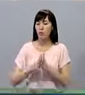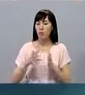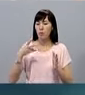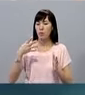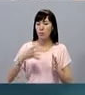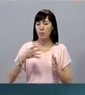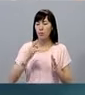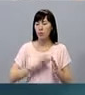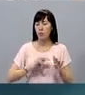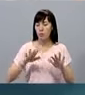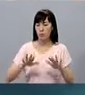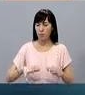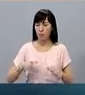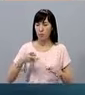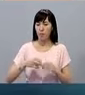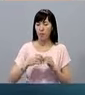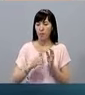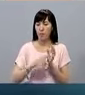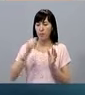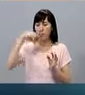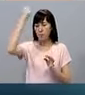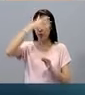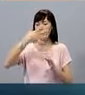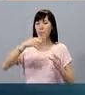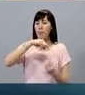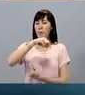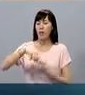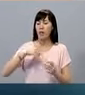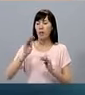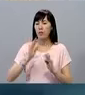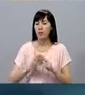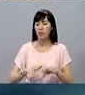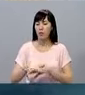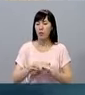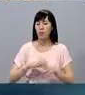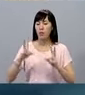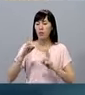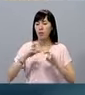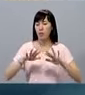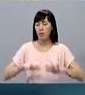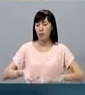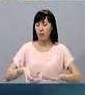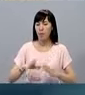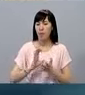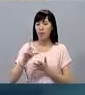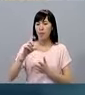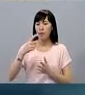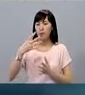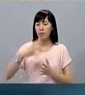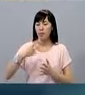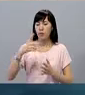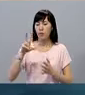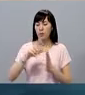рабочих мест в 2017 году пять предприятий расположенных в этих индустриальных зонах экспортировали 141700